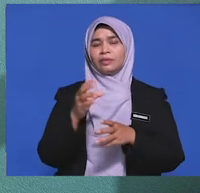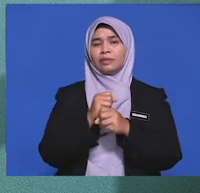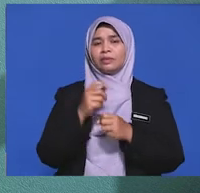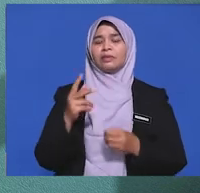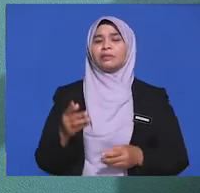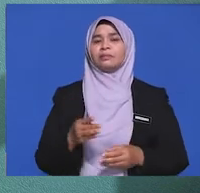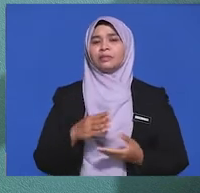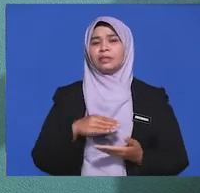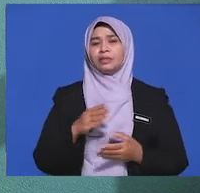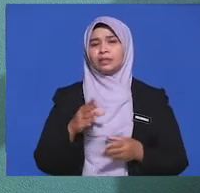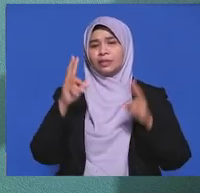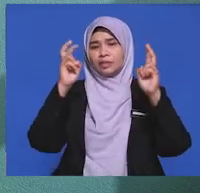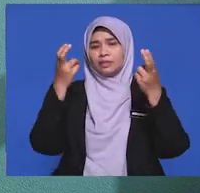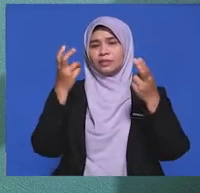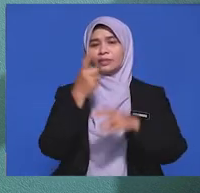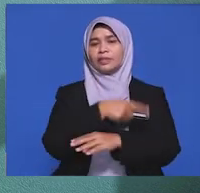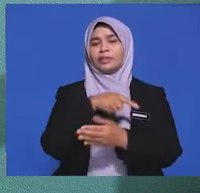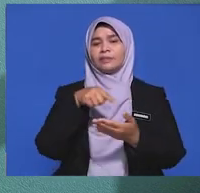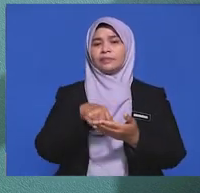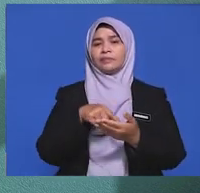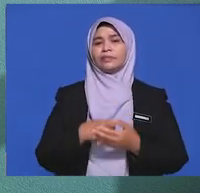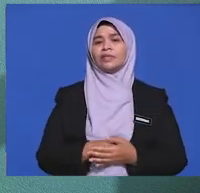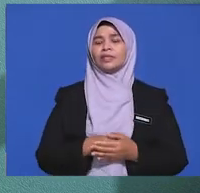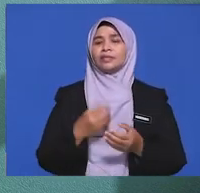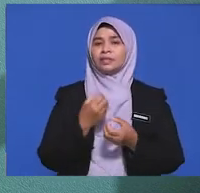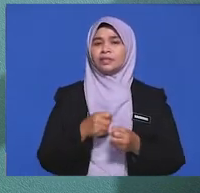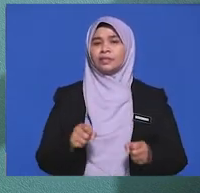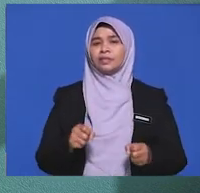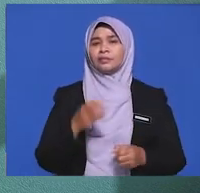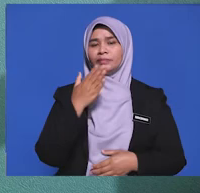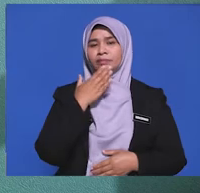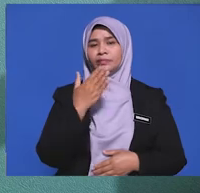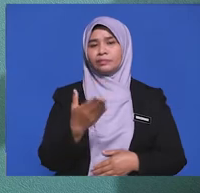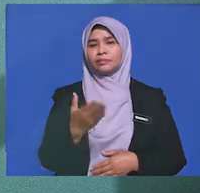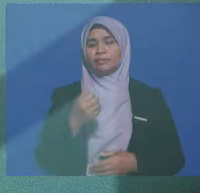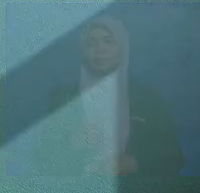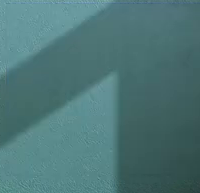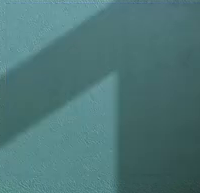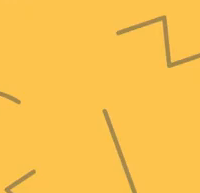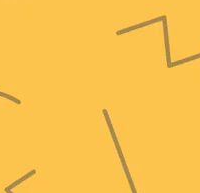topik yang kita telah pelajari pada hari ini. Sekian, terima kasih.